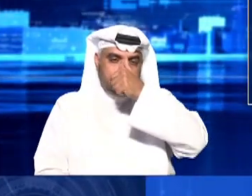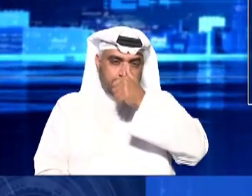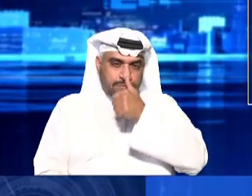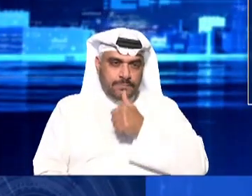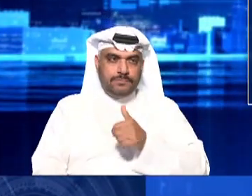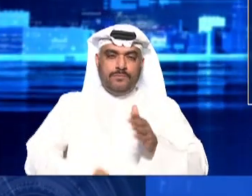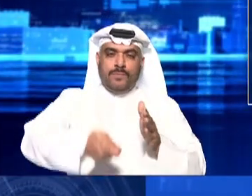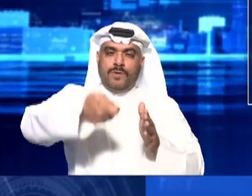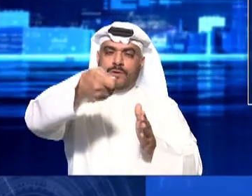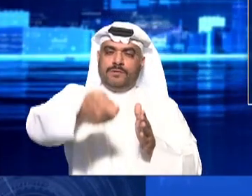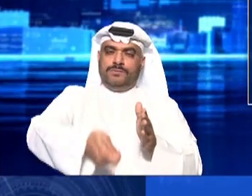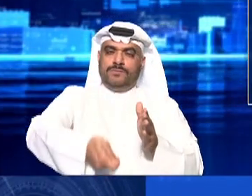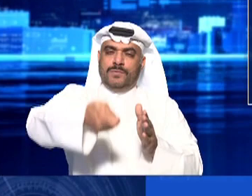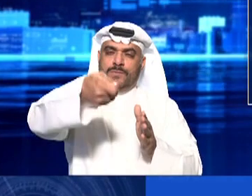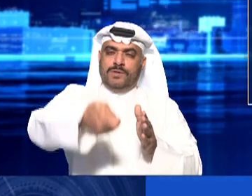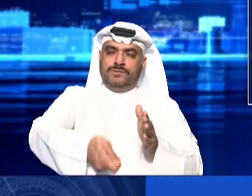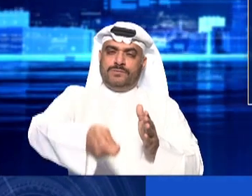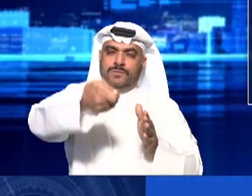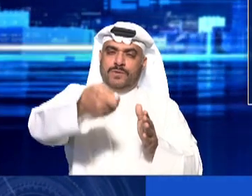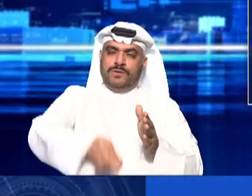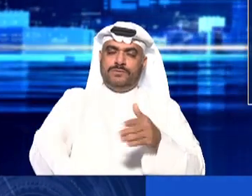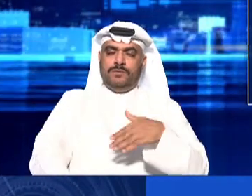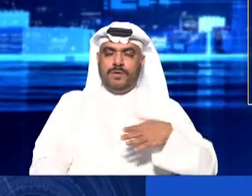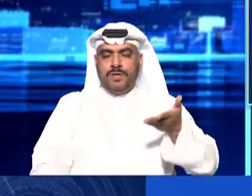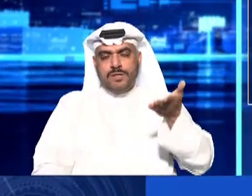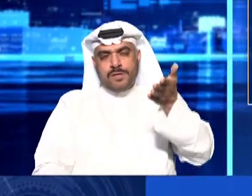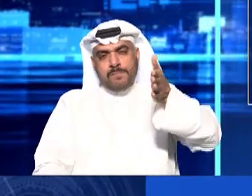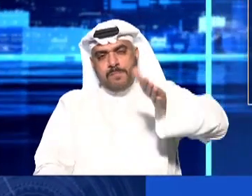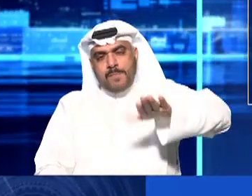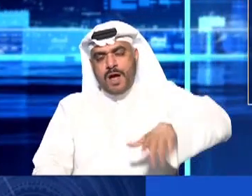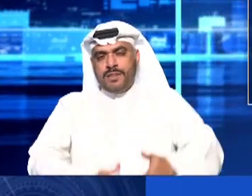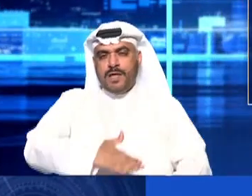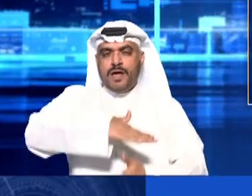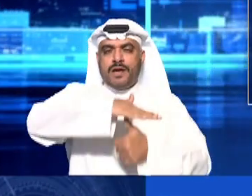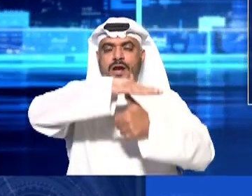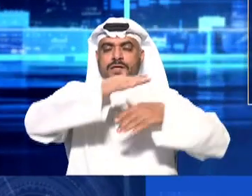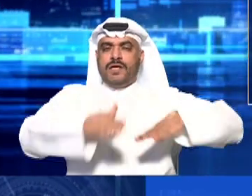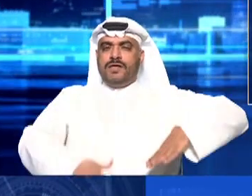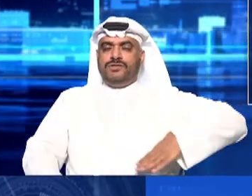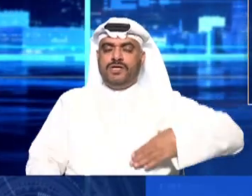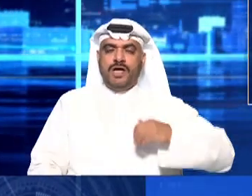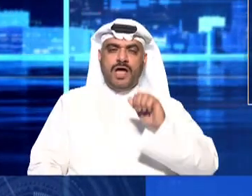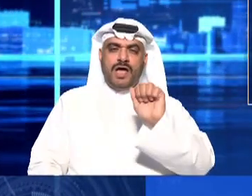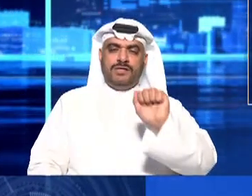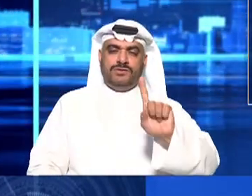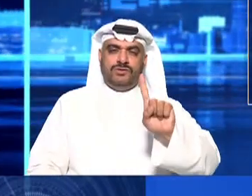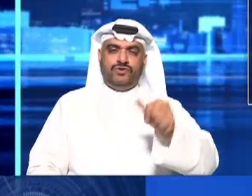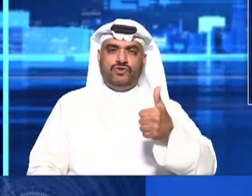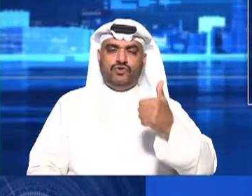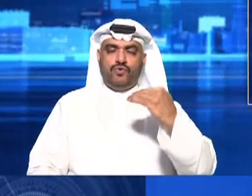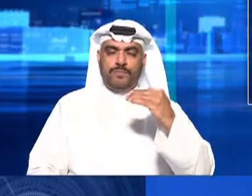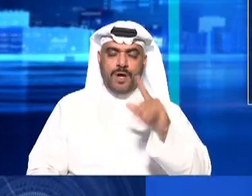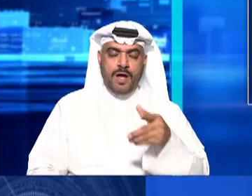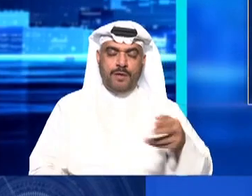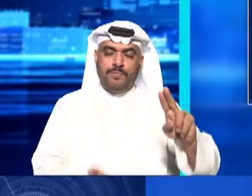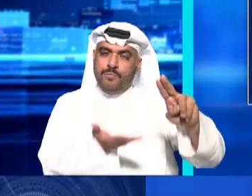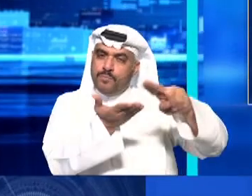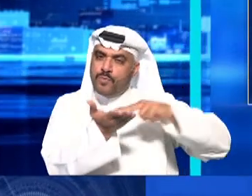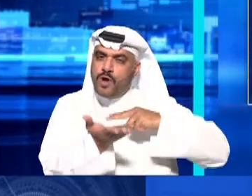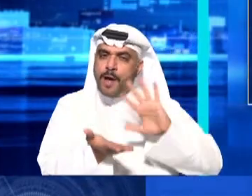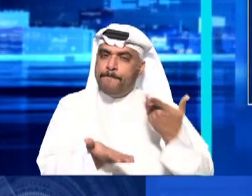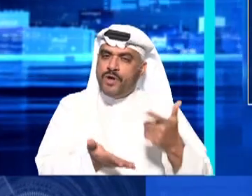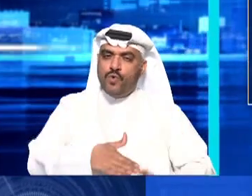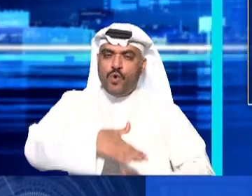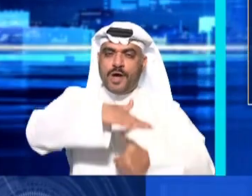بإذن الله تعالى صاحب السمو أمير البلاد الراحل الشيخ صباح الأحمد الجابر الصباح طيب الله ثرى من معالي مرزوق علي